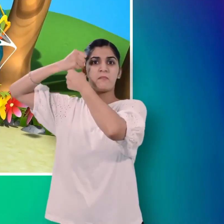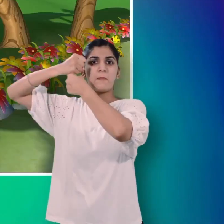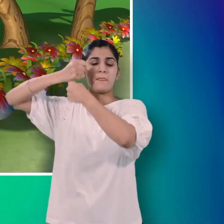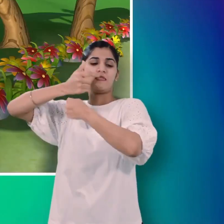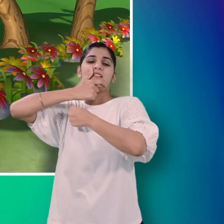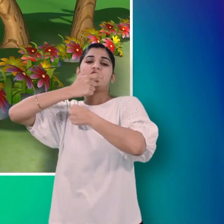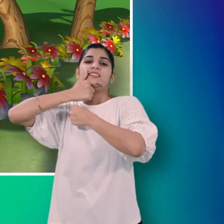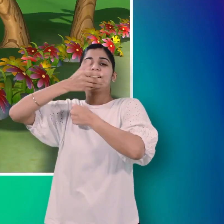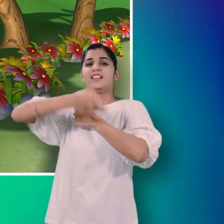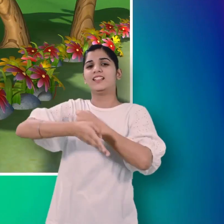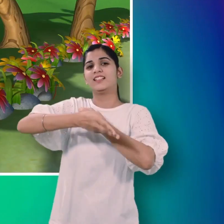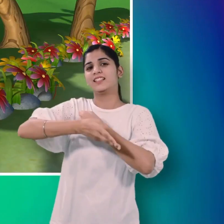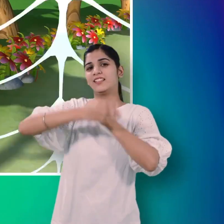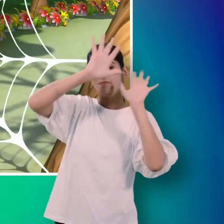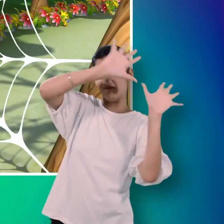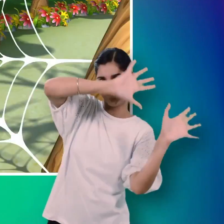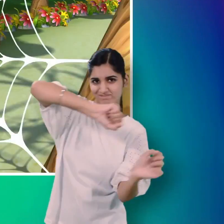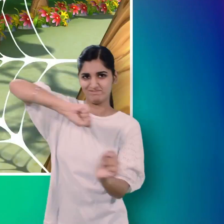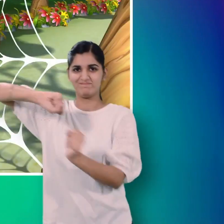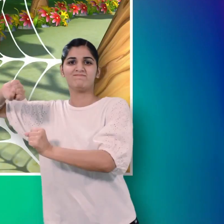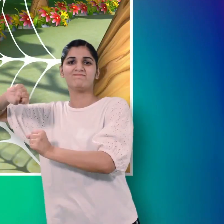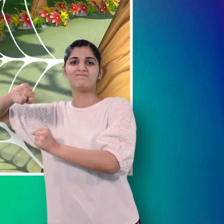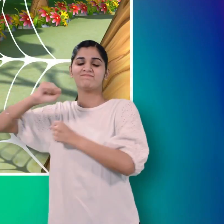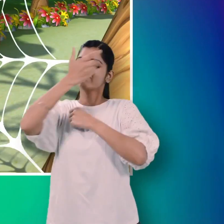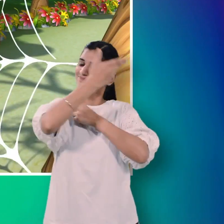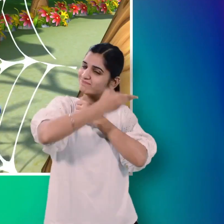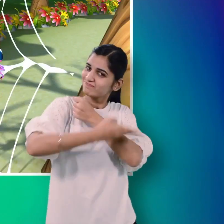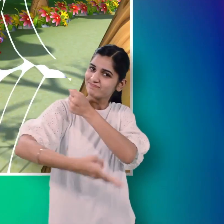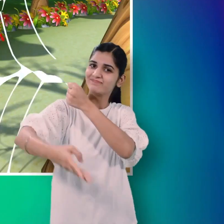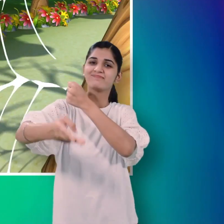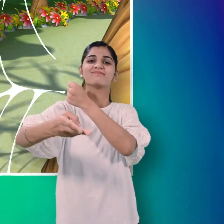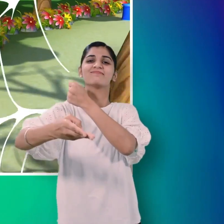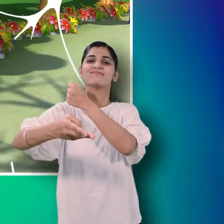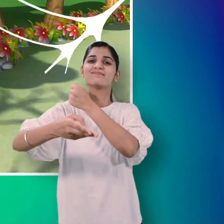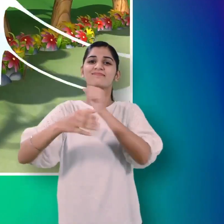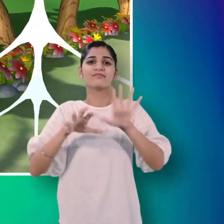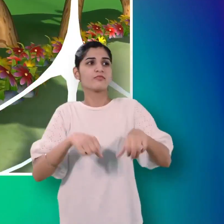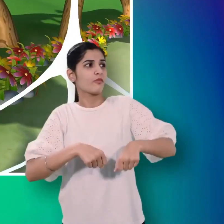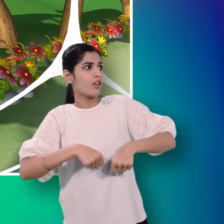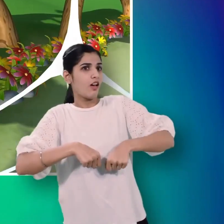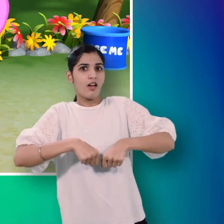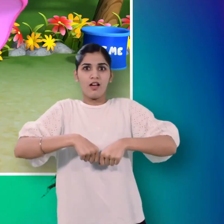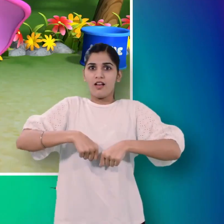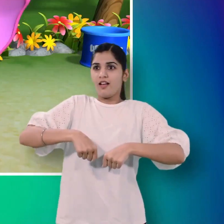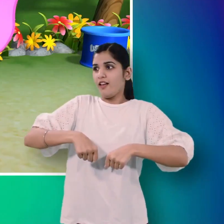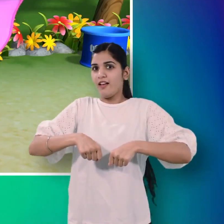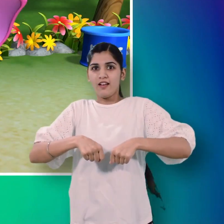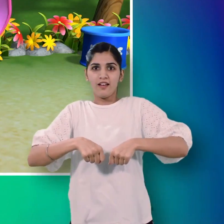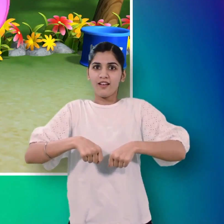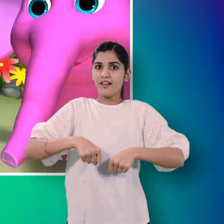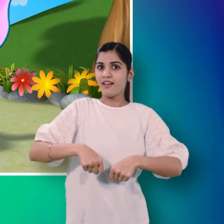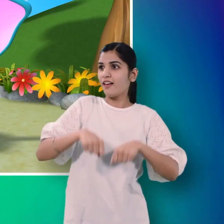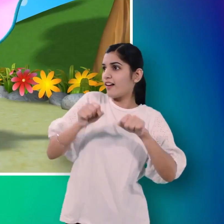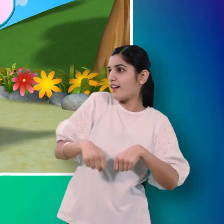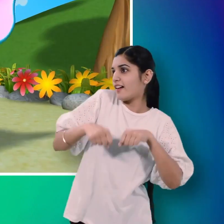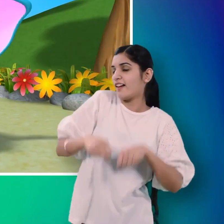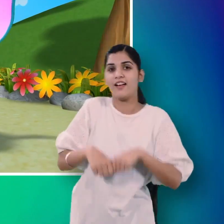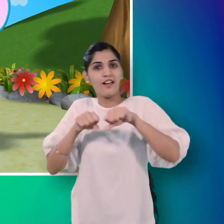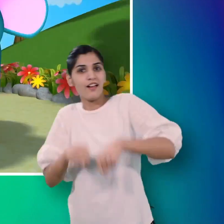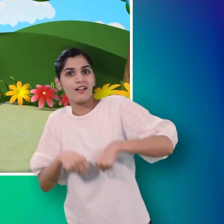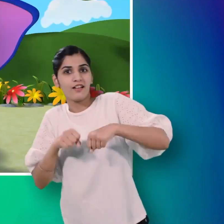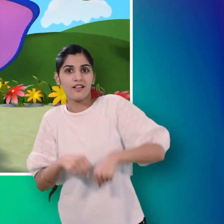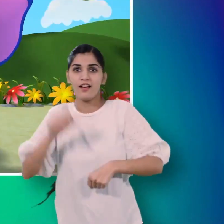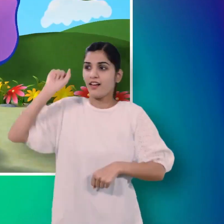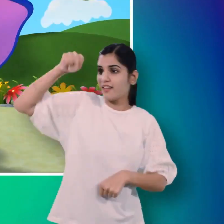देखा देख के हंसी, अपना जाला उसने हटाया, सारे हाथी मिल के